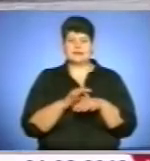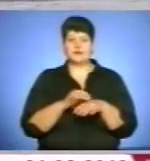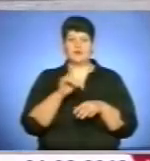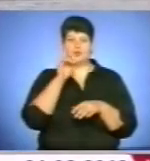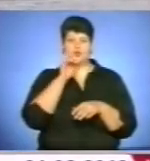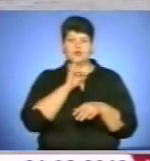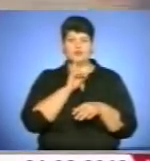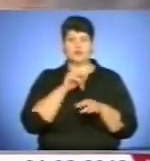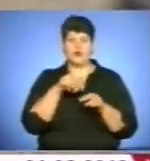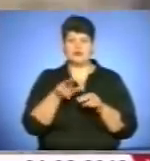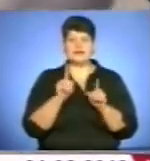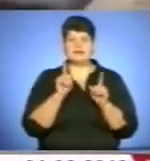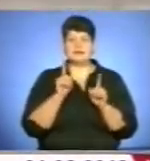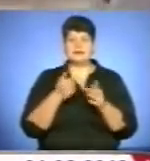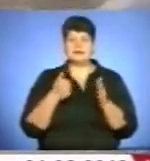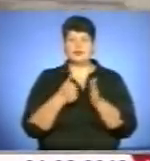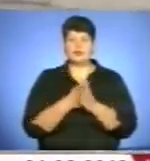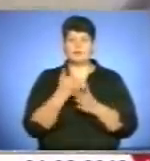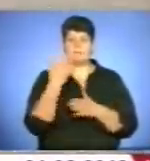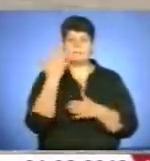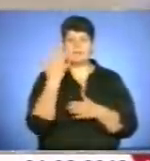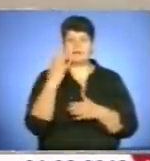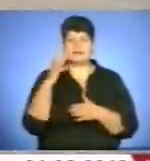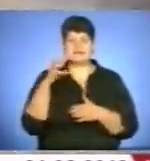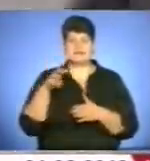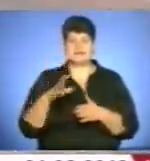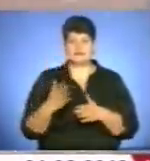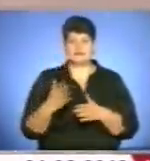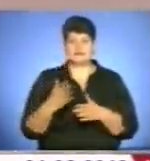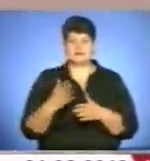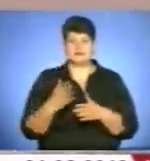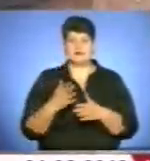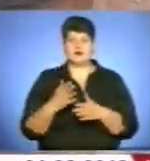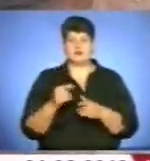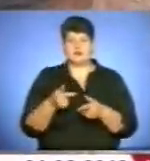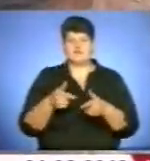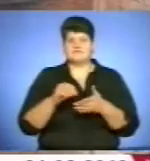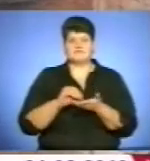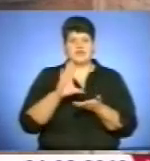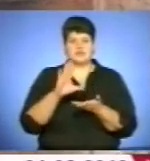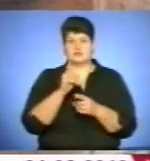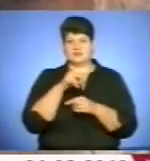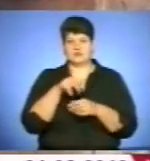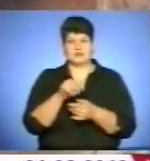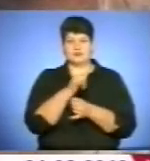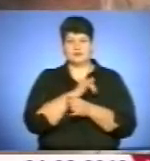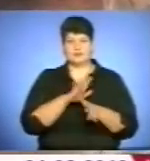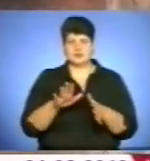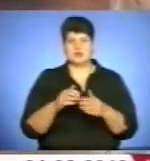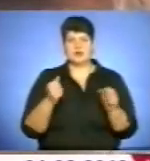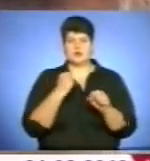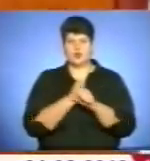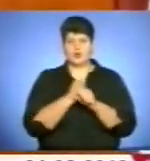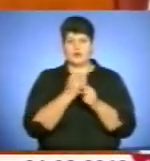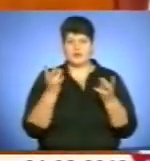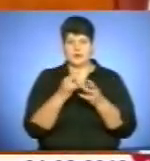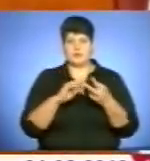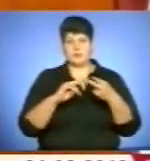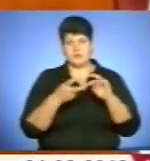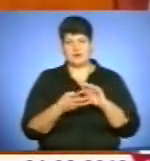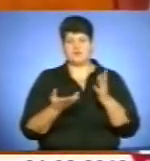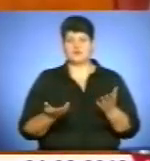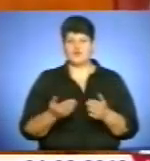5 сантиметрів. На вищих підборах не можна ходити більше 8 годин на добу. Тому на роботі краще перевзуватися. При